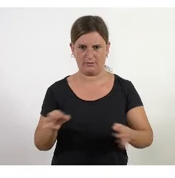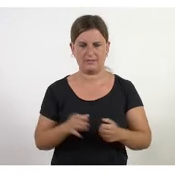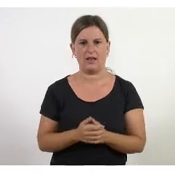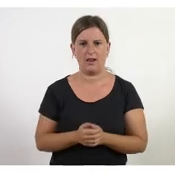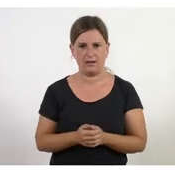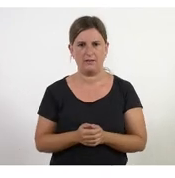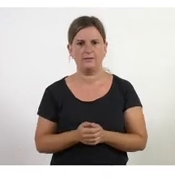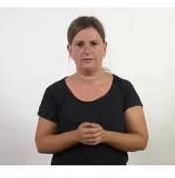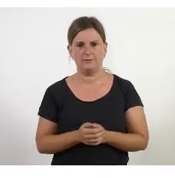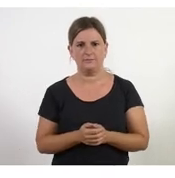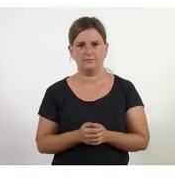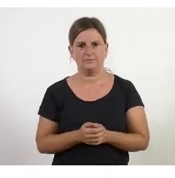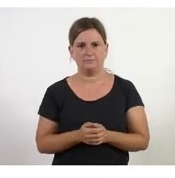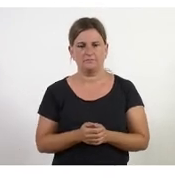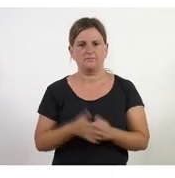que